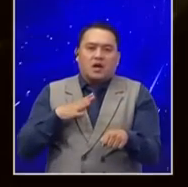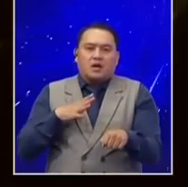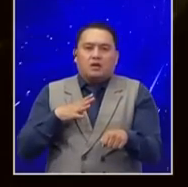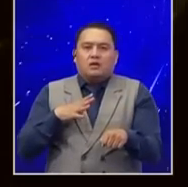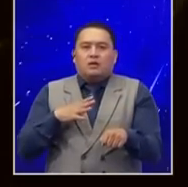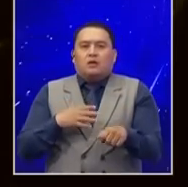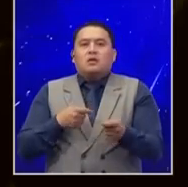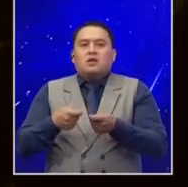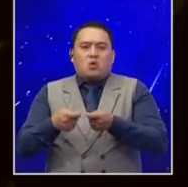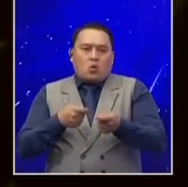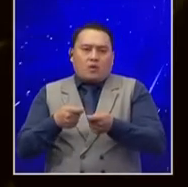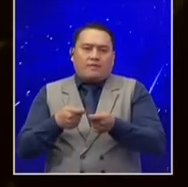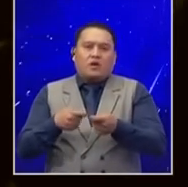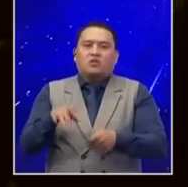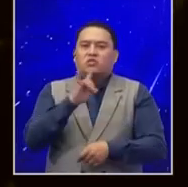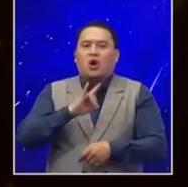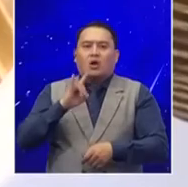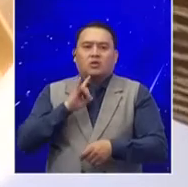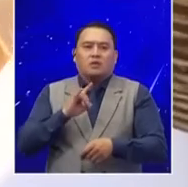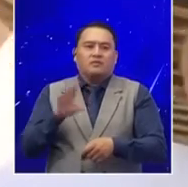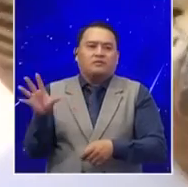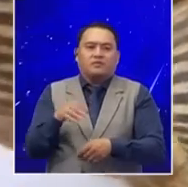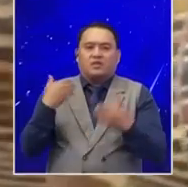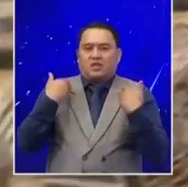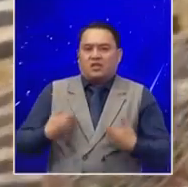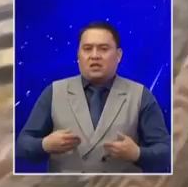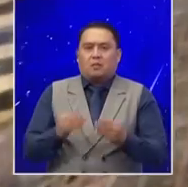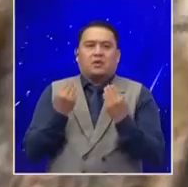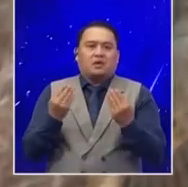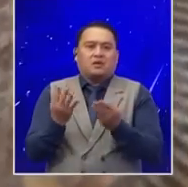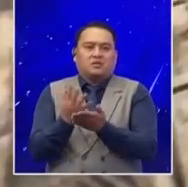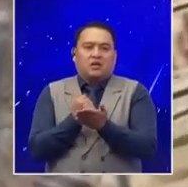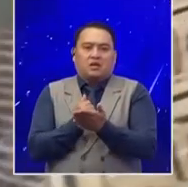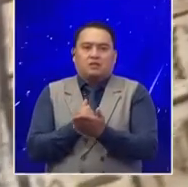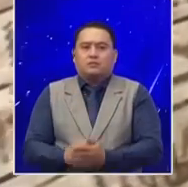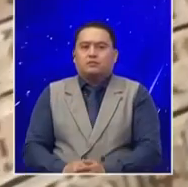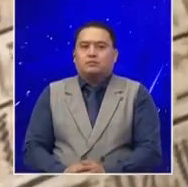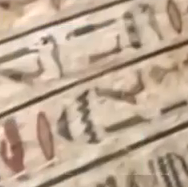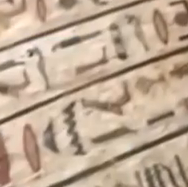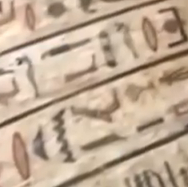жрецам и вельможам. Все мумии прекрасно сохранились.